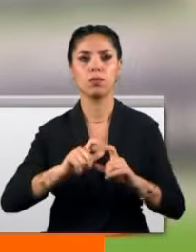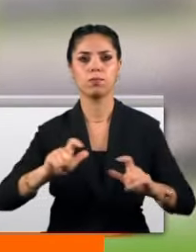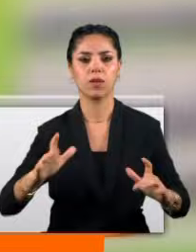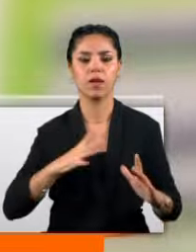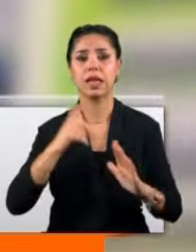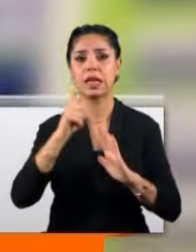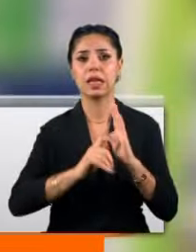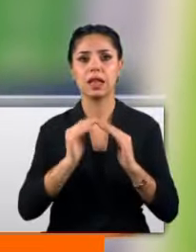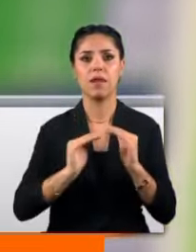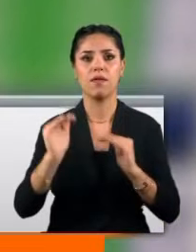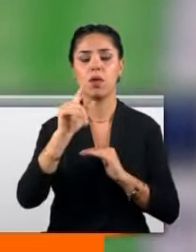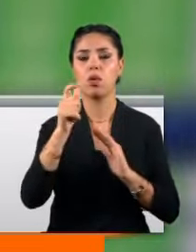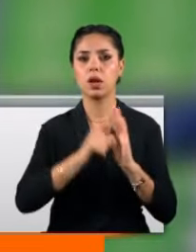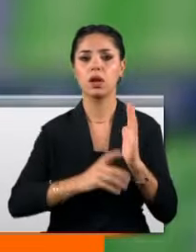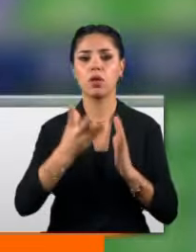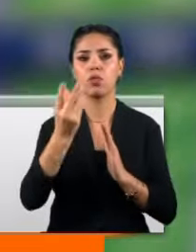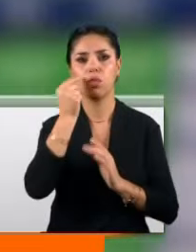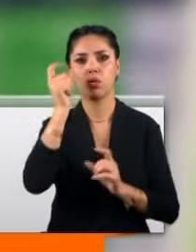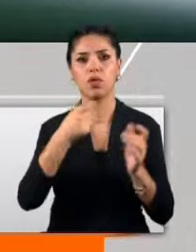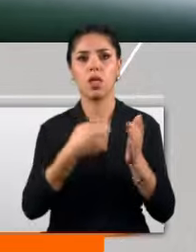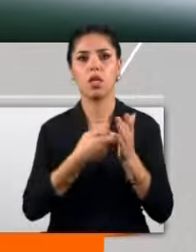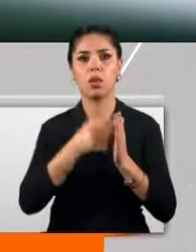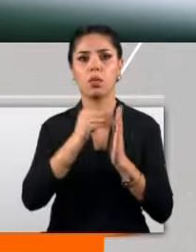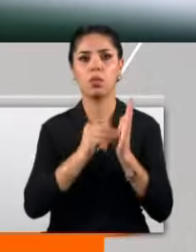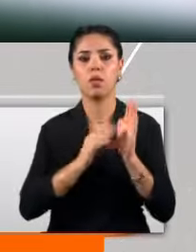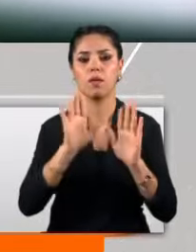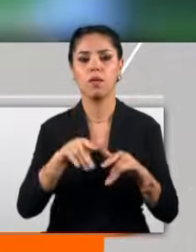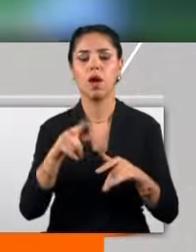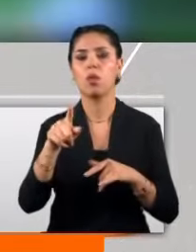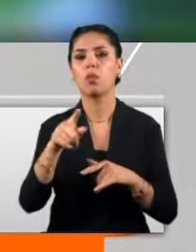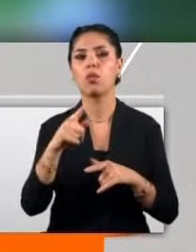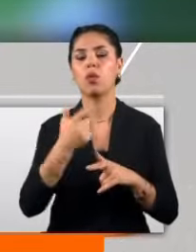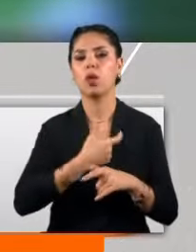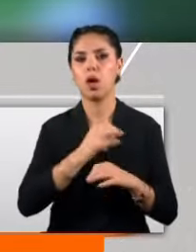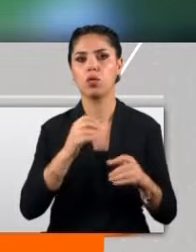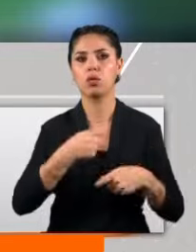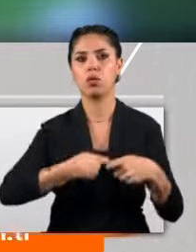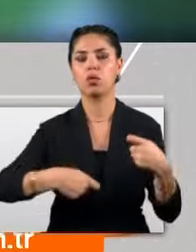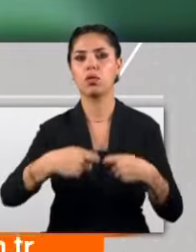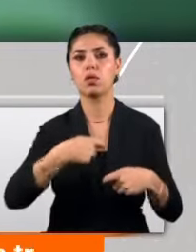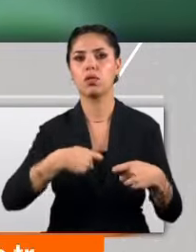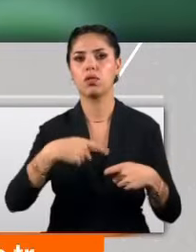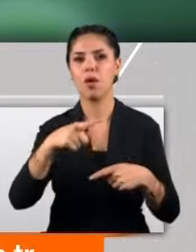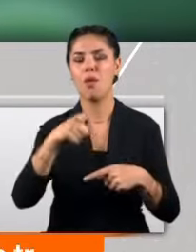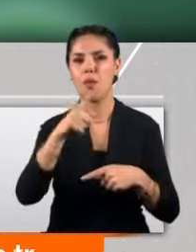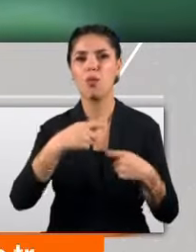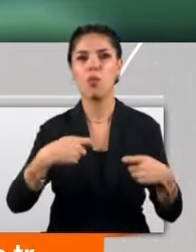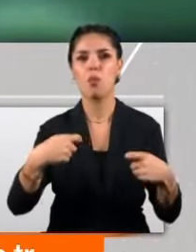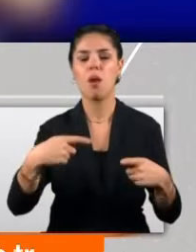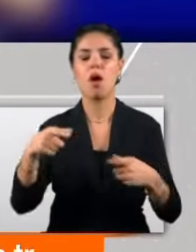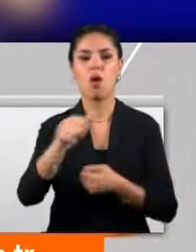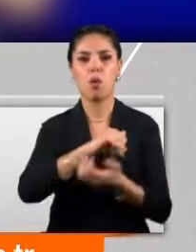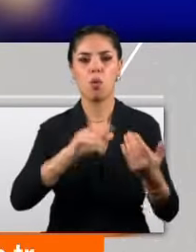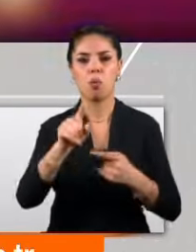uzun ve o listede daha birçok kişinin adı geçiyor. Bahis operasyonunu önümüzdeki günlerde çok çok daha fazla duyacağız. Bunun